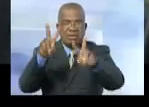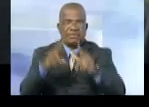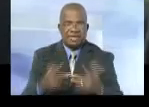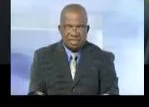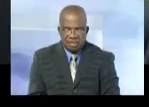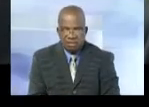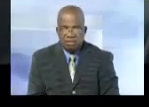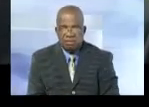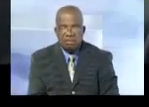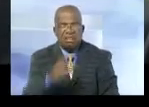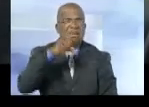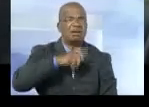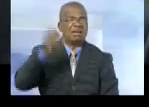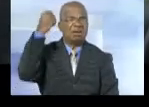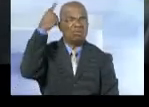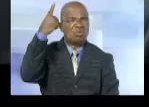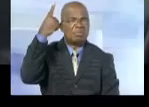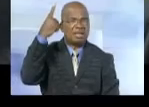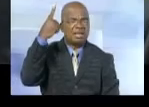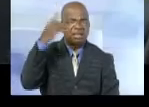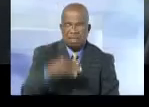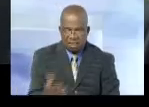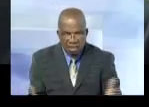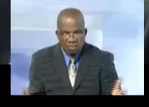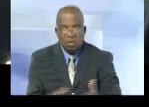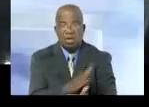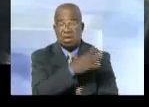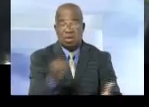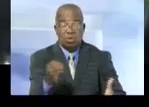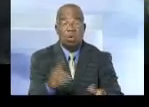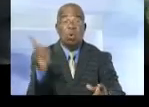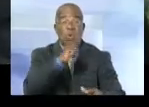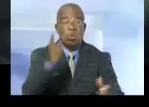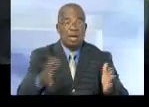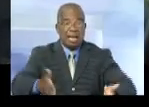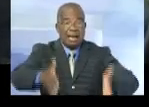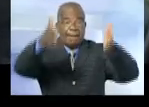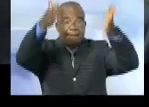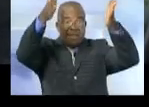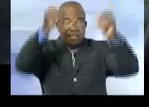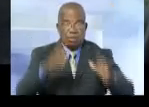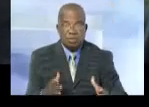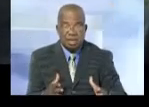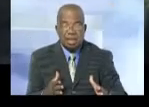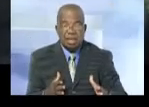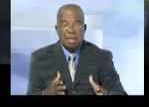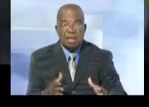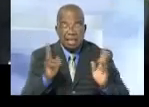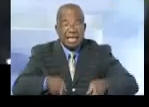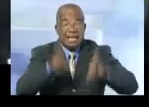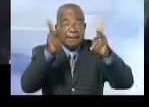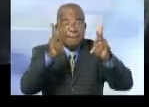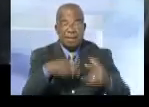nuit du 11 au 12, justement, où nous étions en train de réparer les pannes que j'ai citées tout à l'heure, il y a eu 3